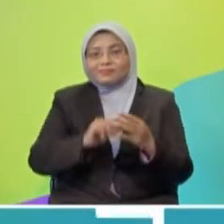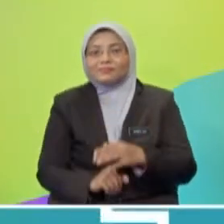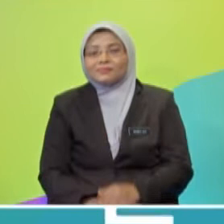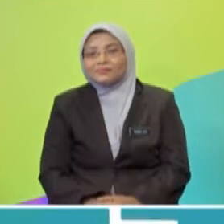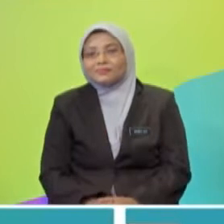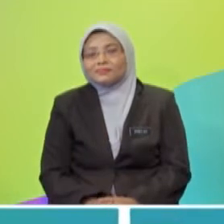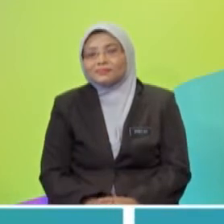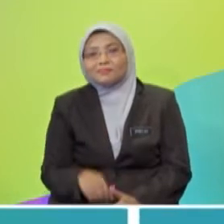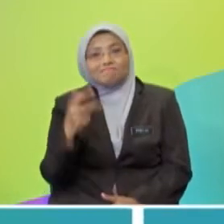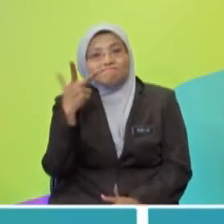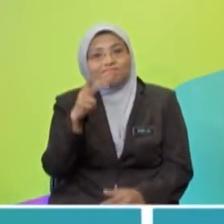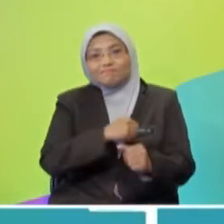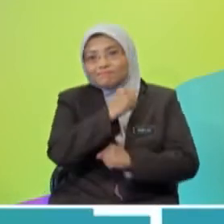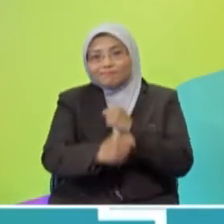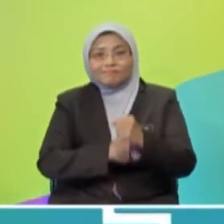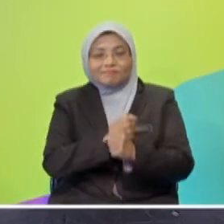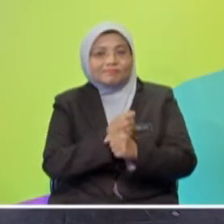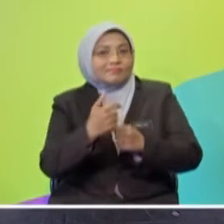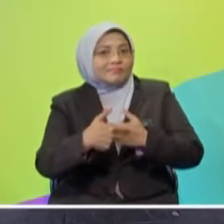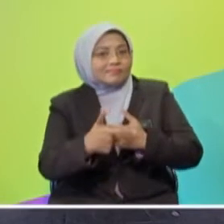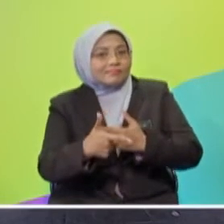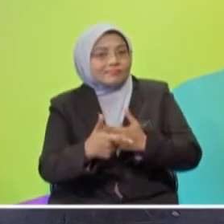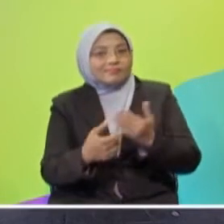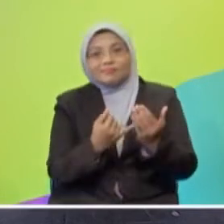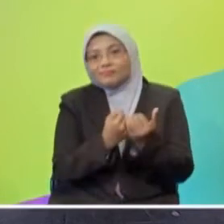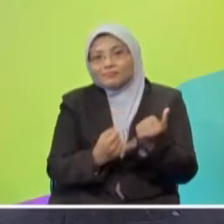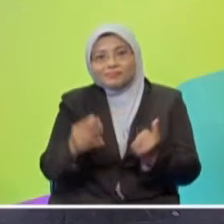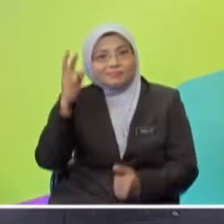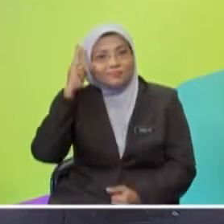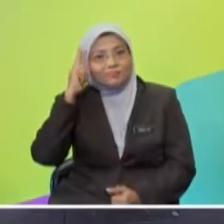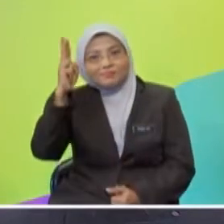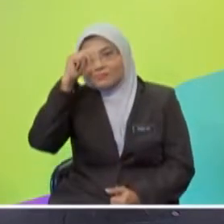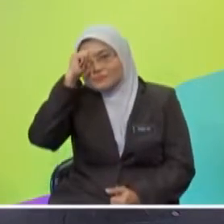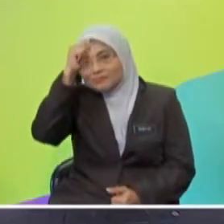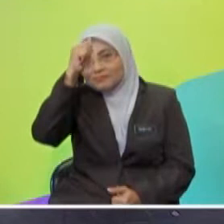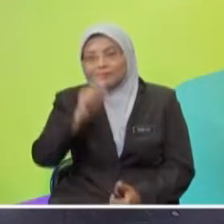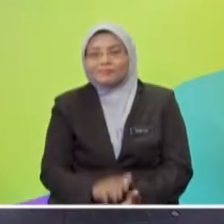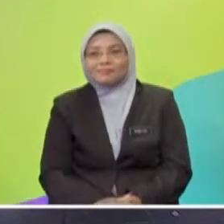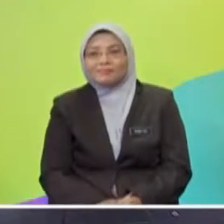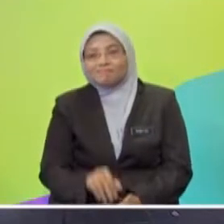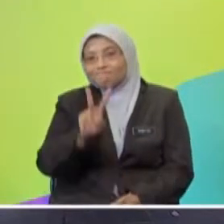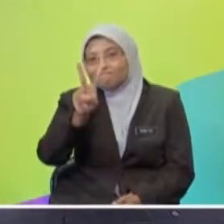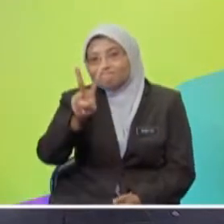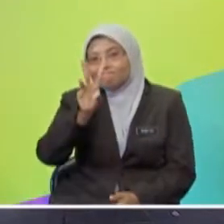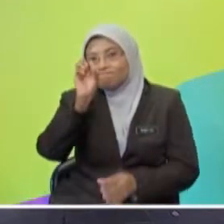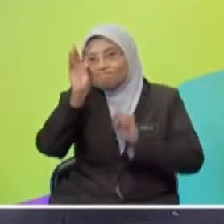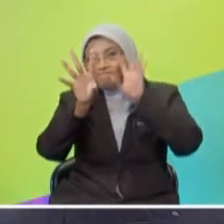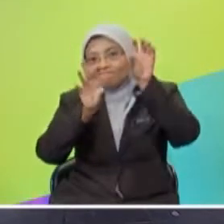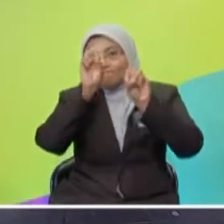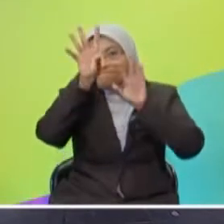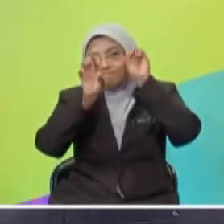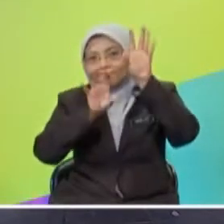Rosululloh shollallohu Alaihi Wa untuk gila sedih senyum Reza Oh bunyi-bunyi